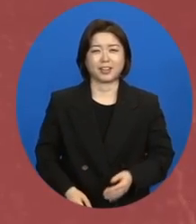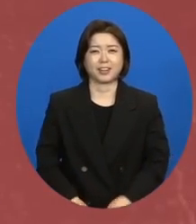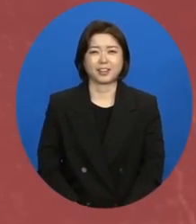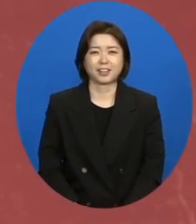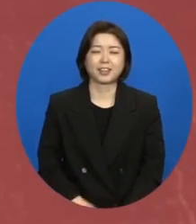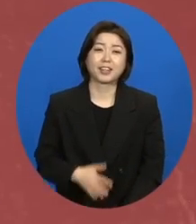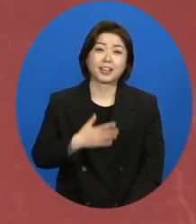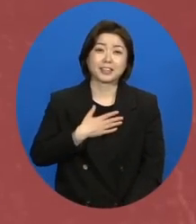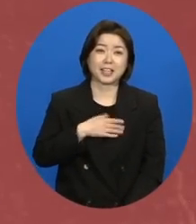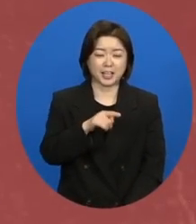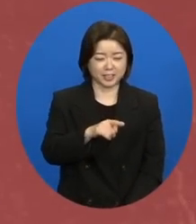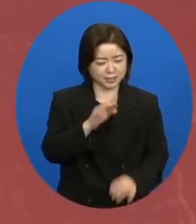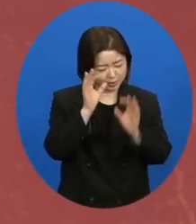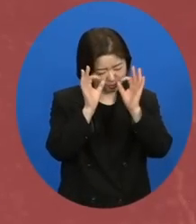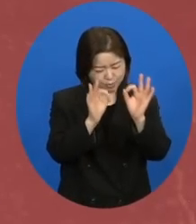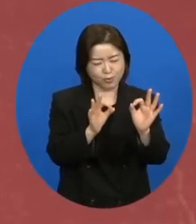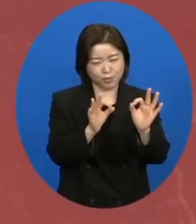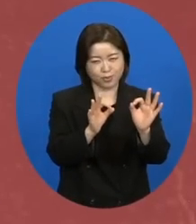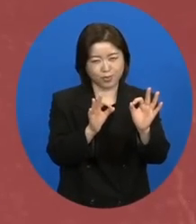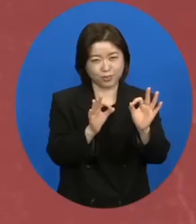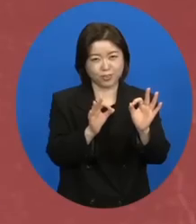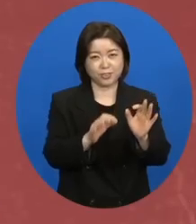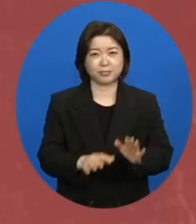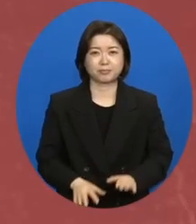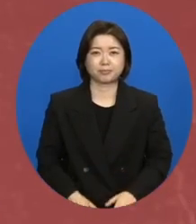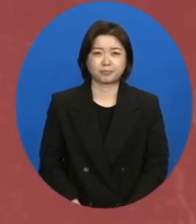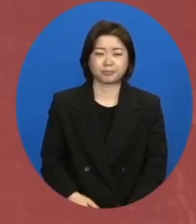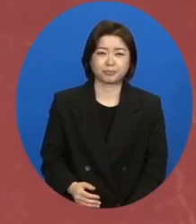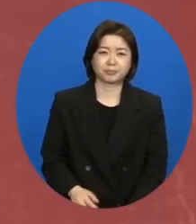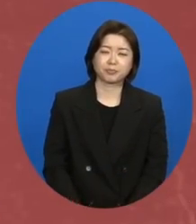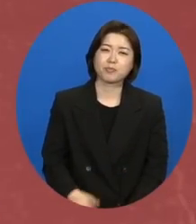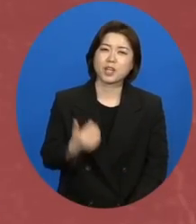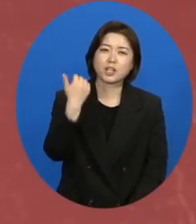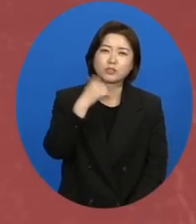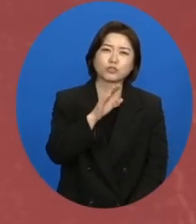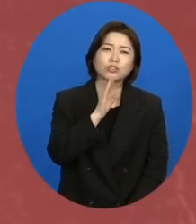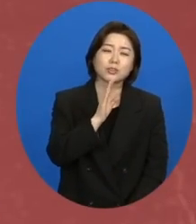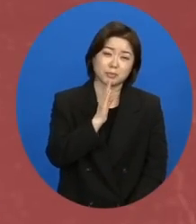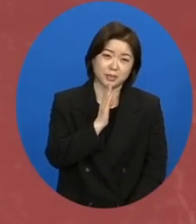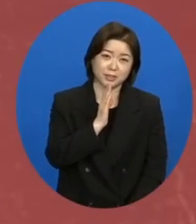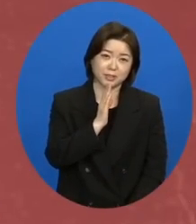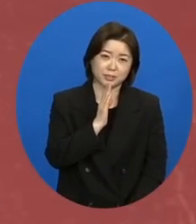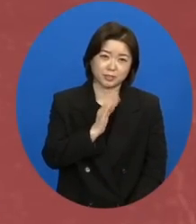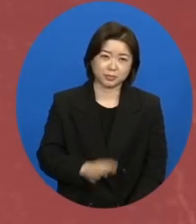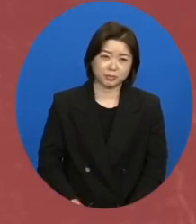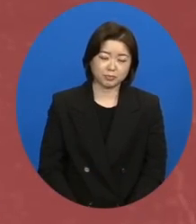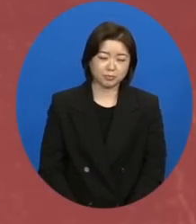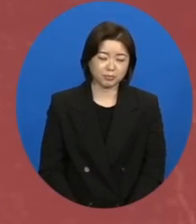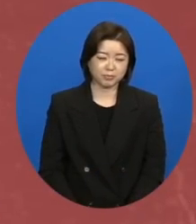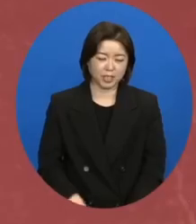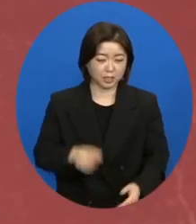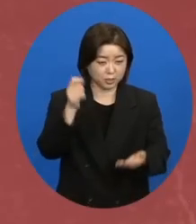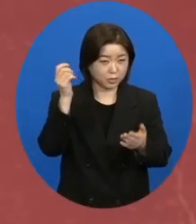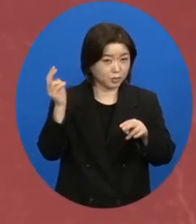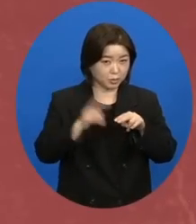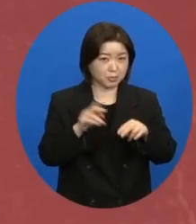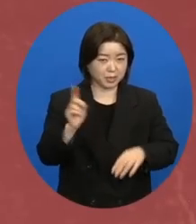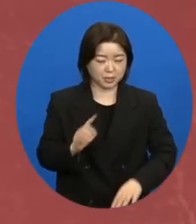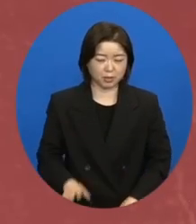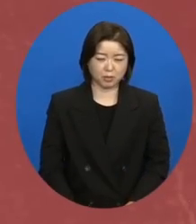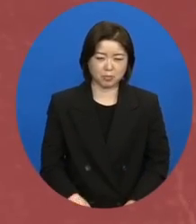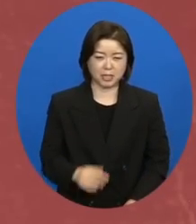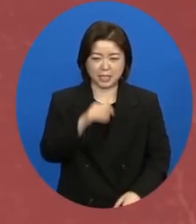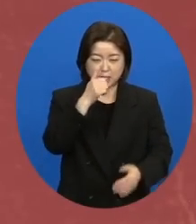제가 그거 겪으면서 누가 맞냐 많이 지은 사람도 적게 지은 사람도